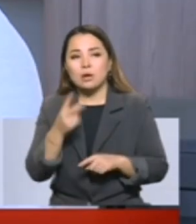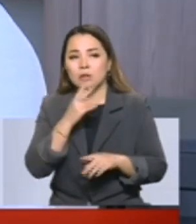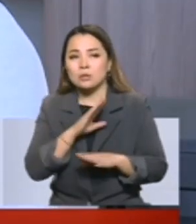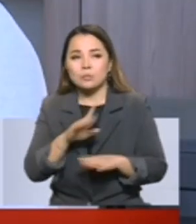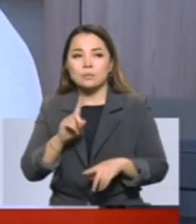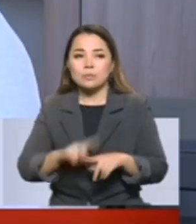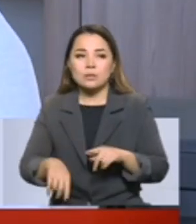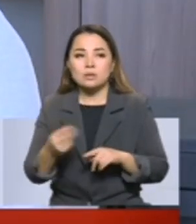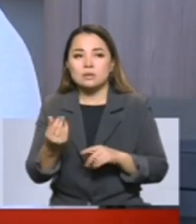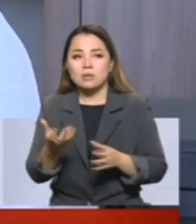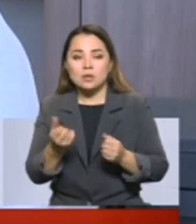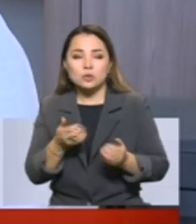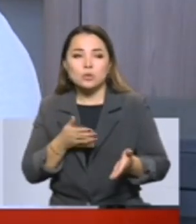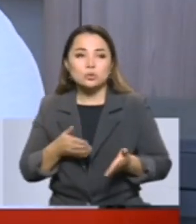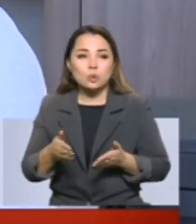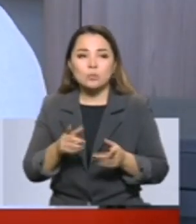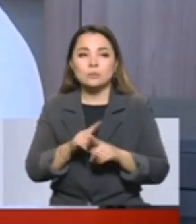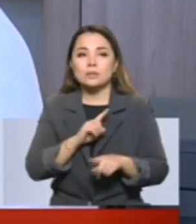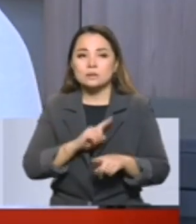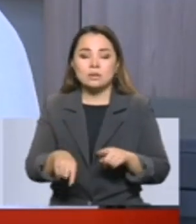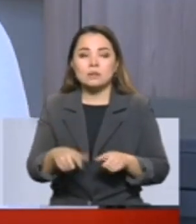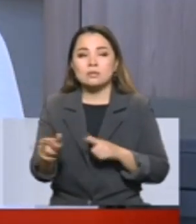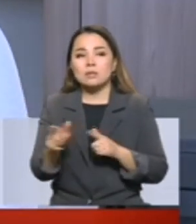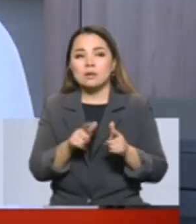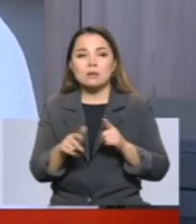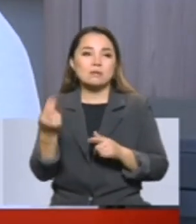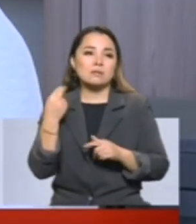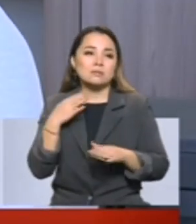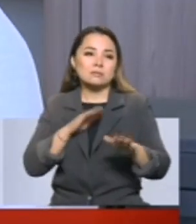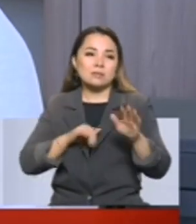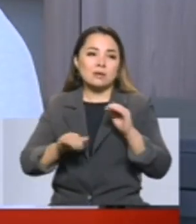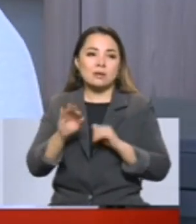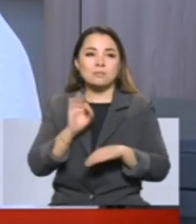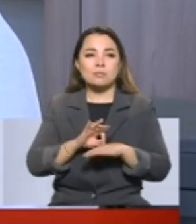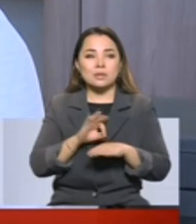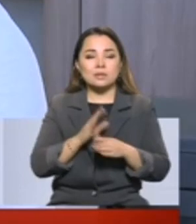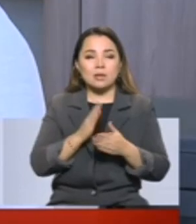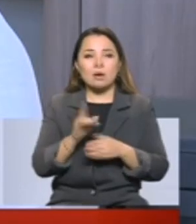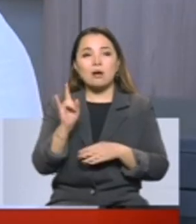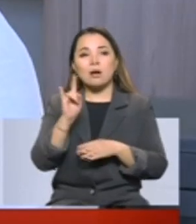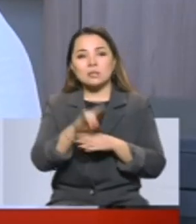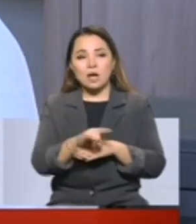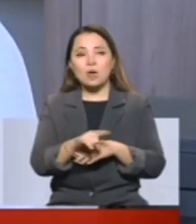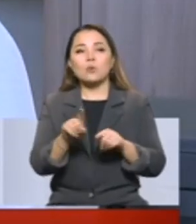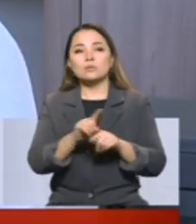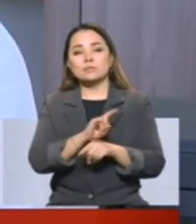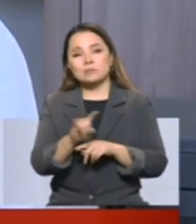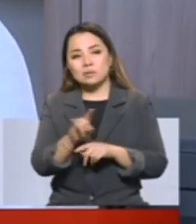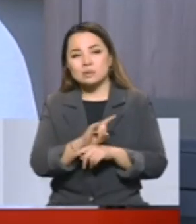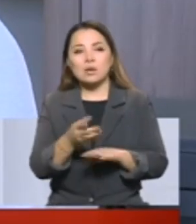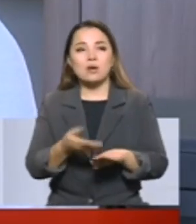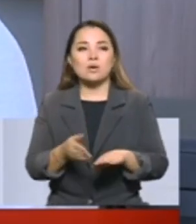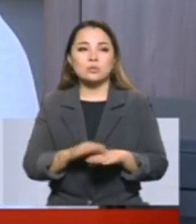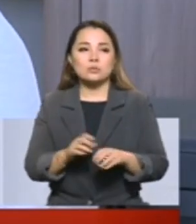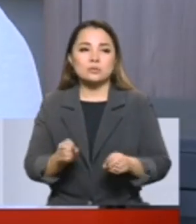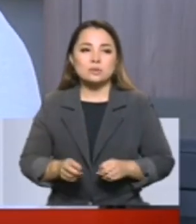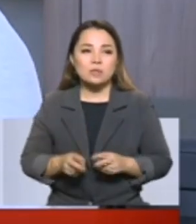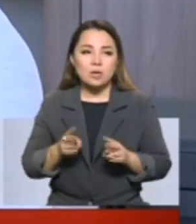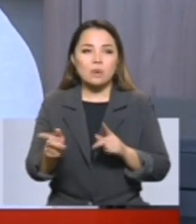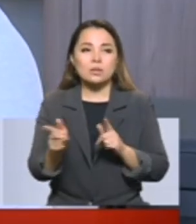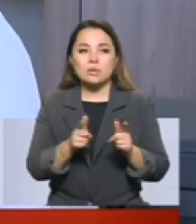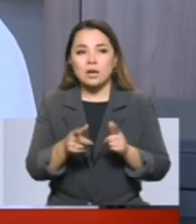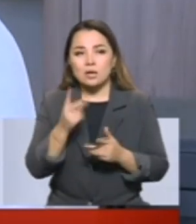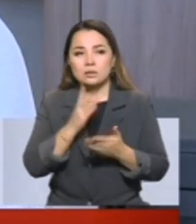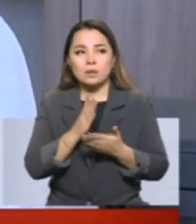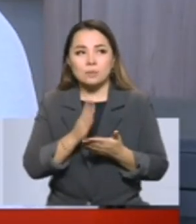бәстігіге қажет ақшаны қандай жолмен болса да алуға дайын тұрады. Бұл дертке ұшыраған адам алдау, алаяқтық жасау, тіпті ауыр қылмысқа дейін баруға дайын